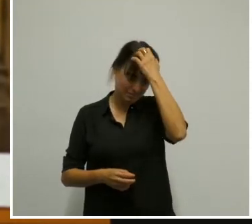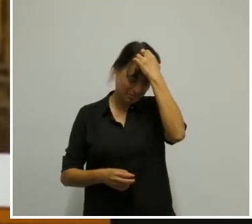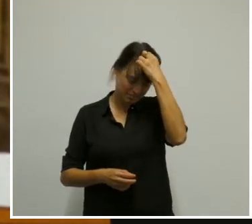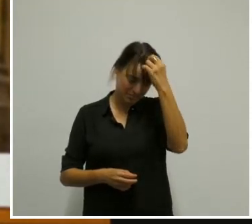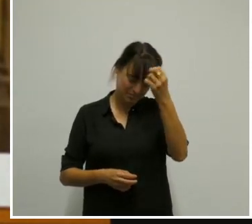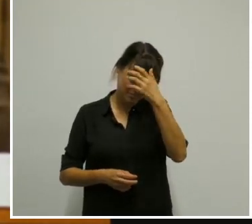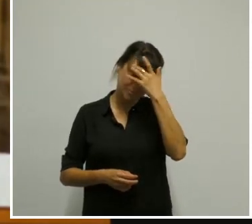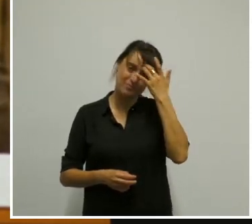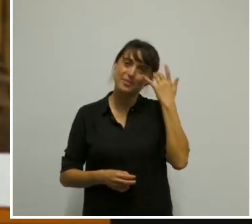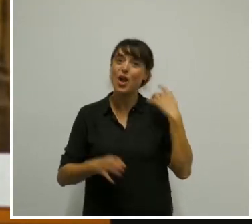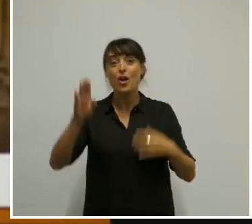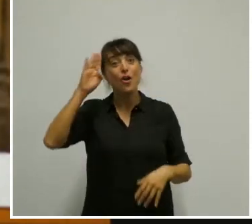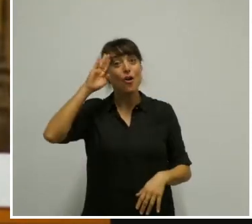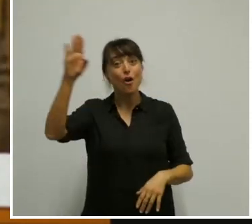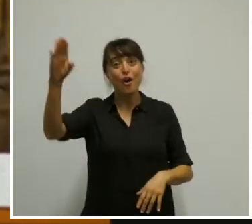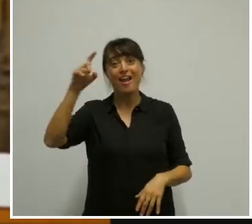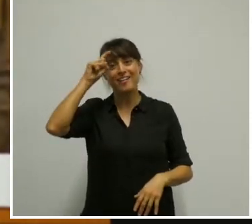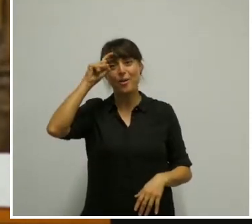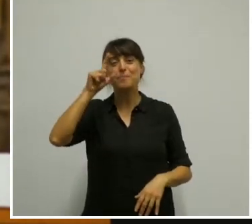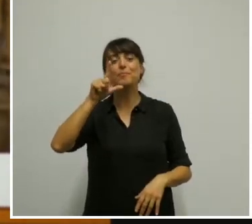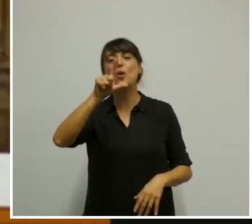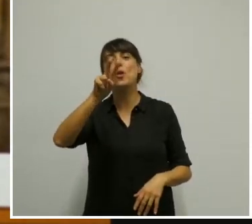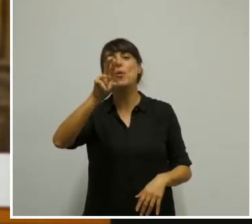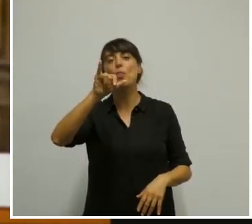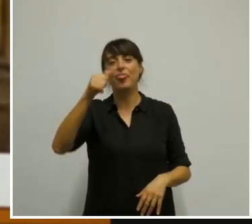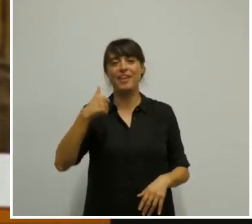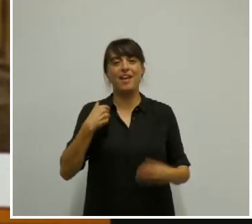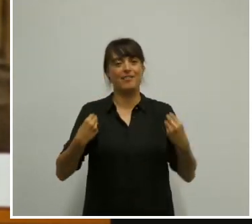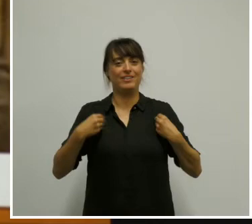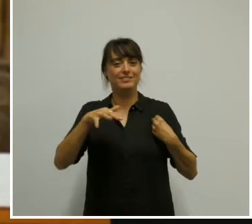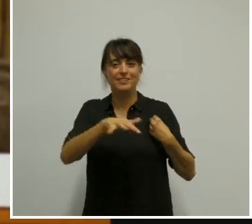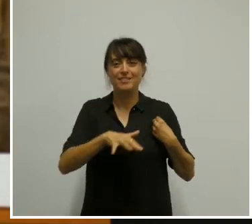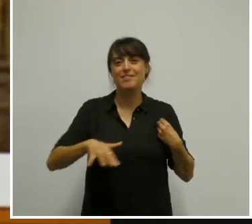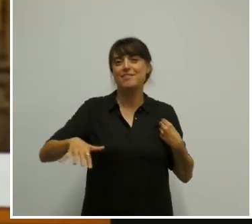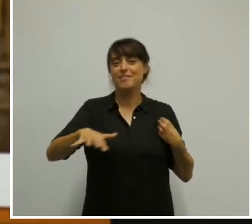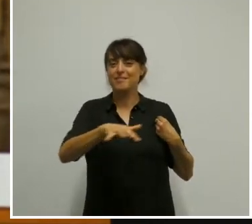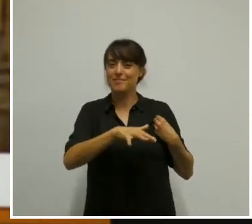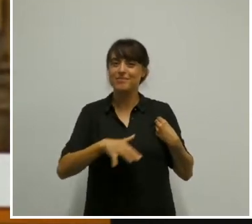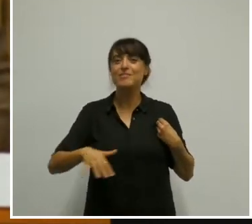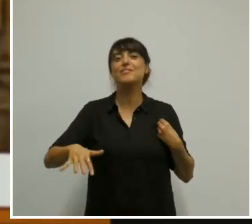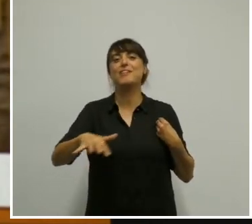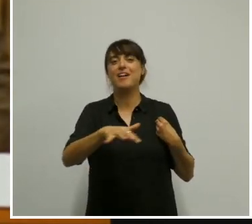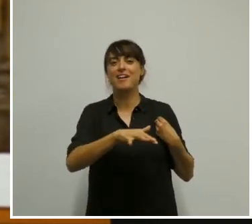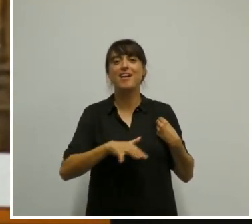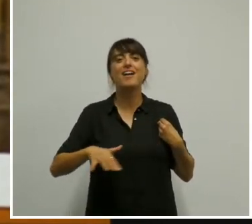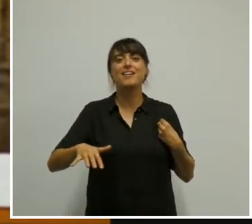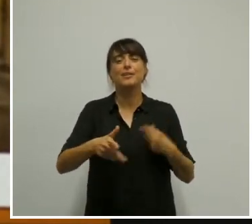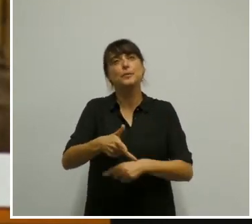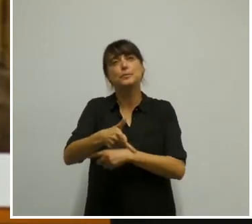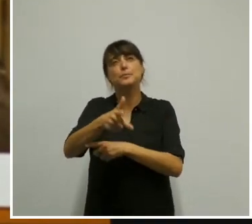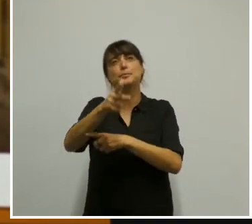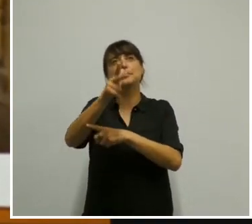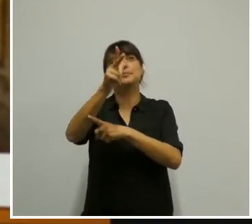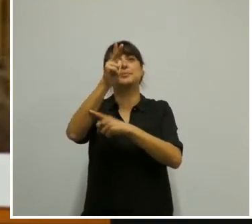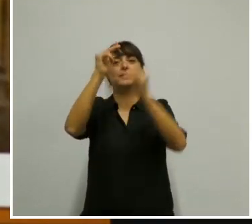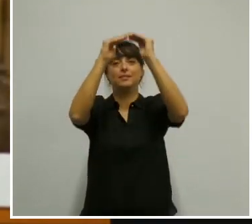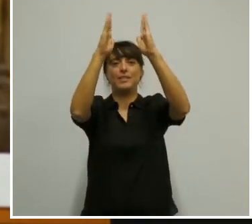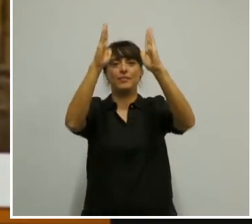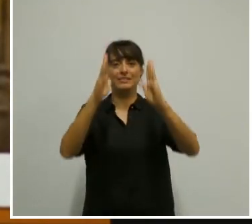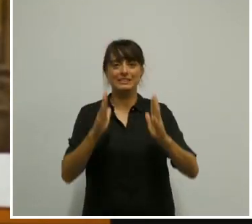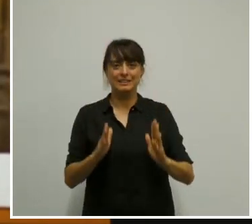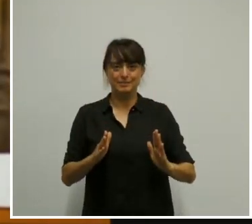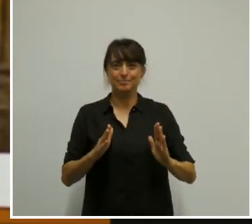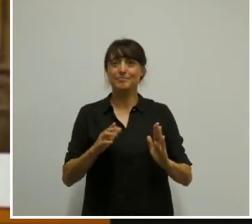Hola, em dic Lucía i visc en aquest barri. I no vinc volant, és un dron amb el qual hem gravat l'edifici.